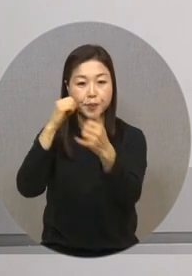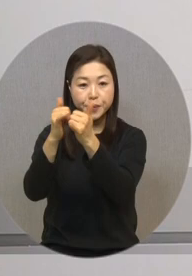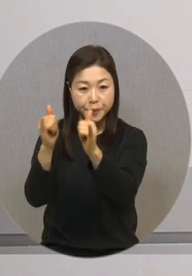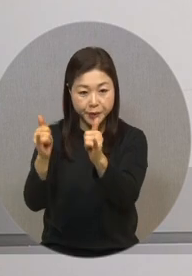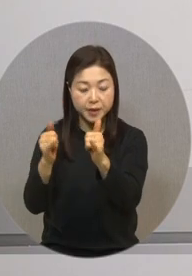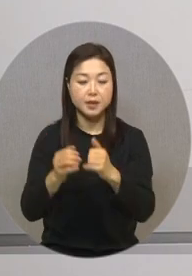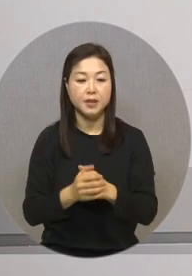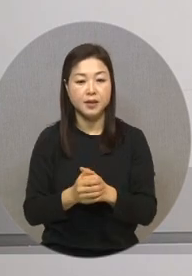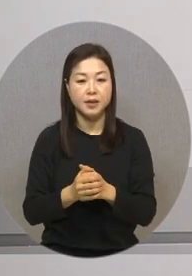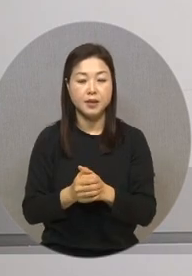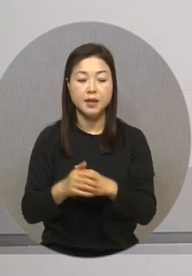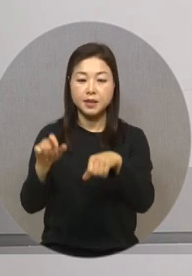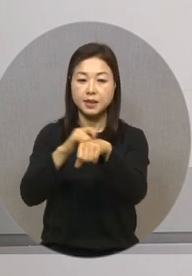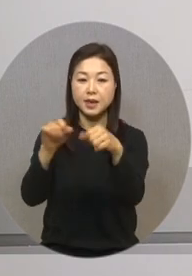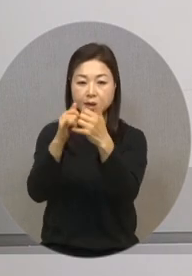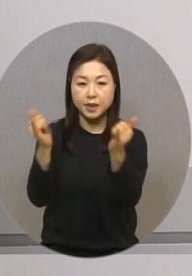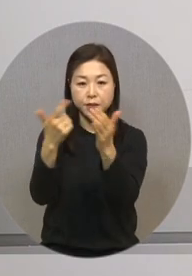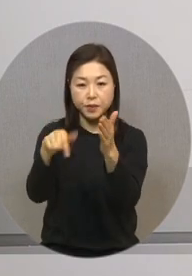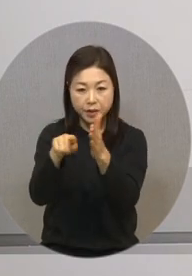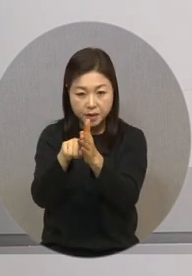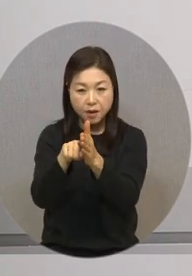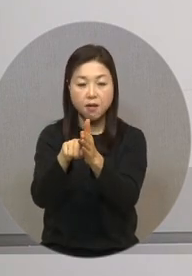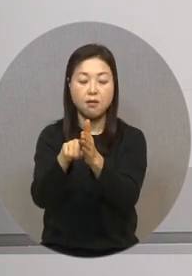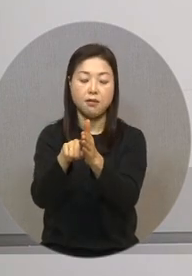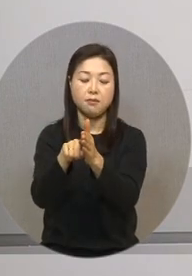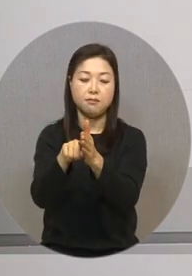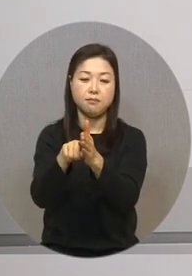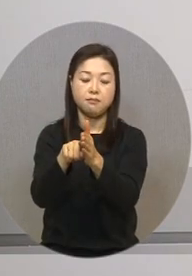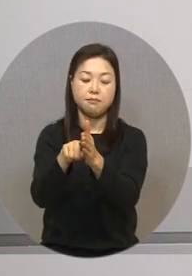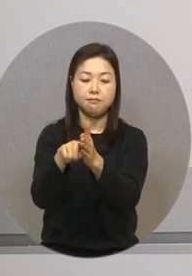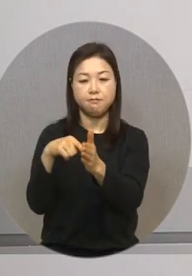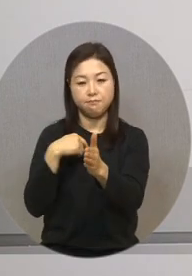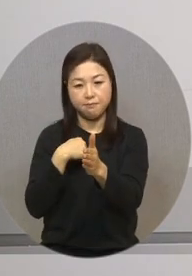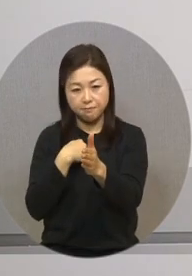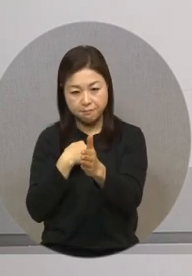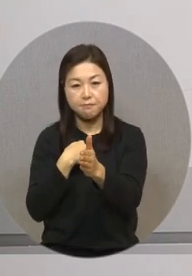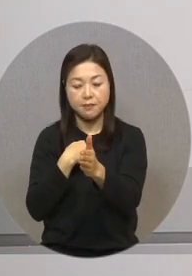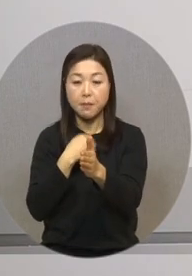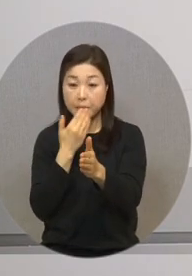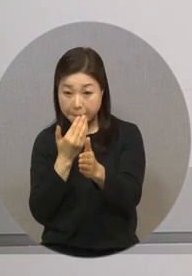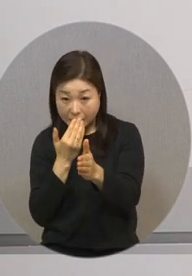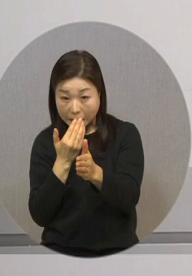특히 이제 장애인 분들을 위해서 할 수 있는 부분이 뭐 미소 하나마